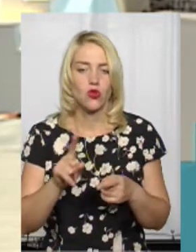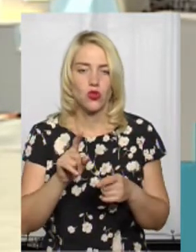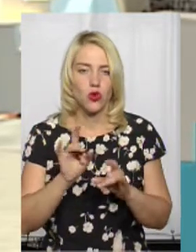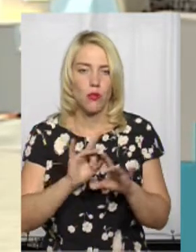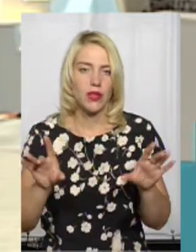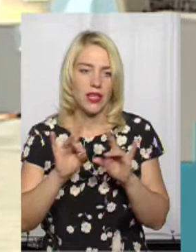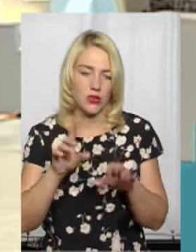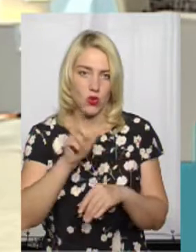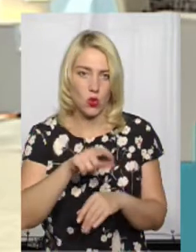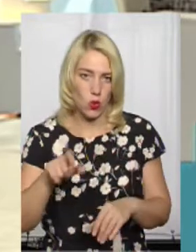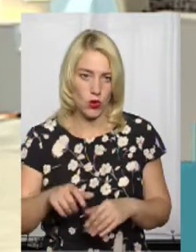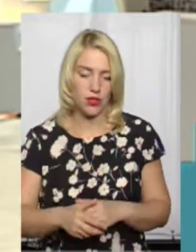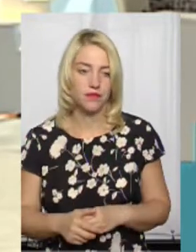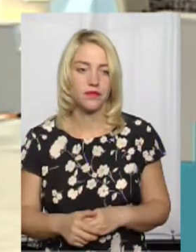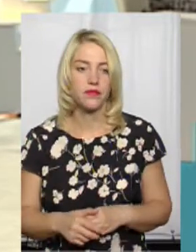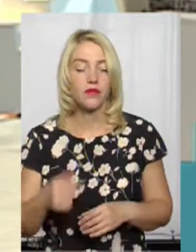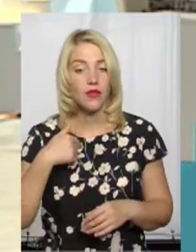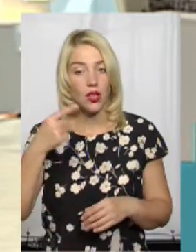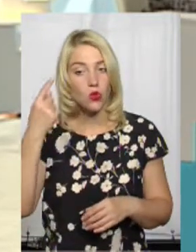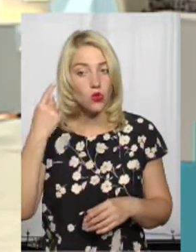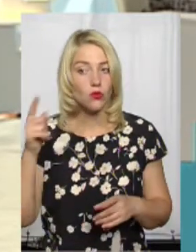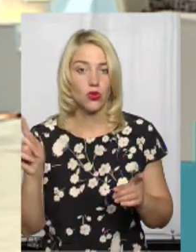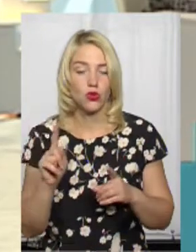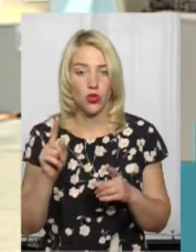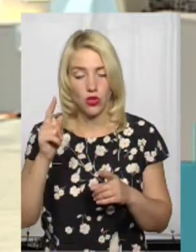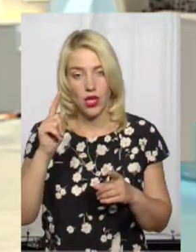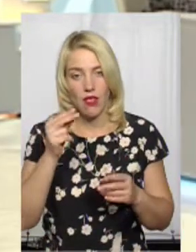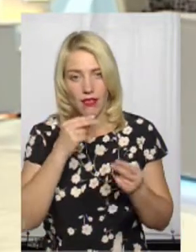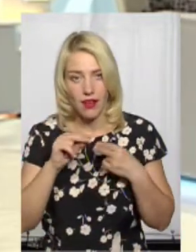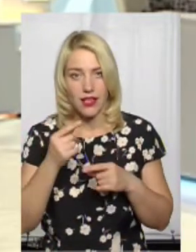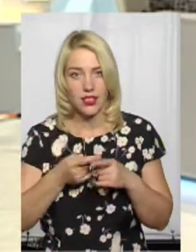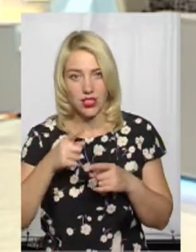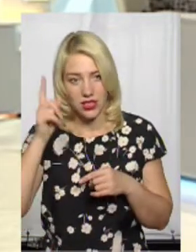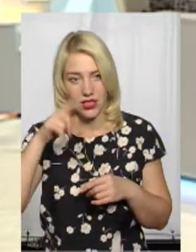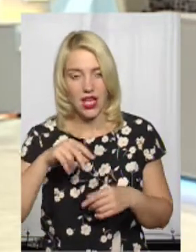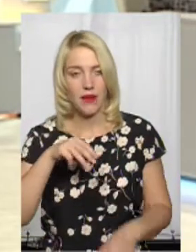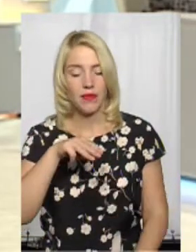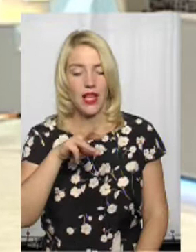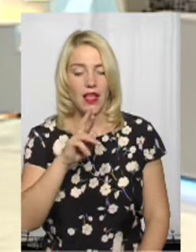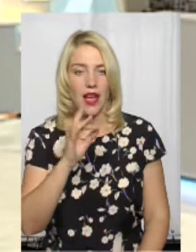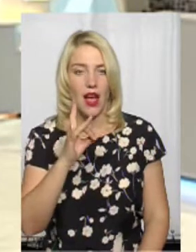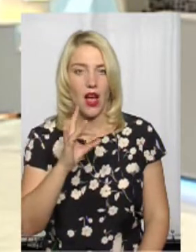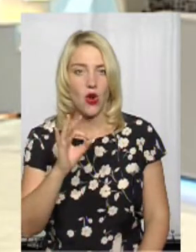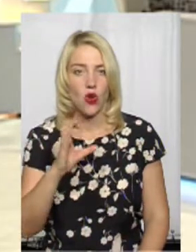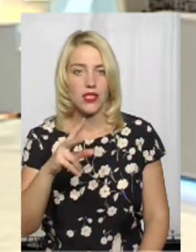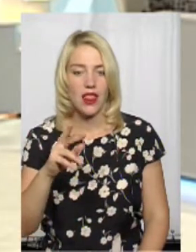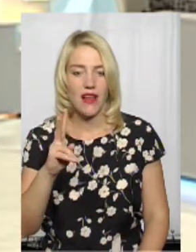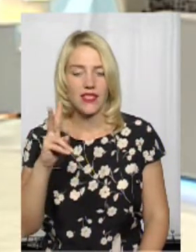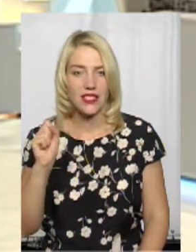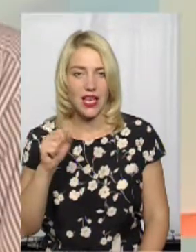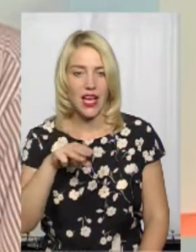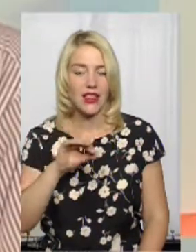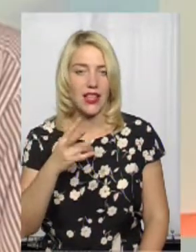люди? Я думаю, що найкраще це знає якраз Тетяна Ярославська, яку показували на початку